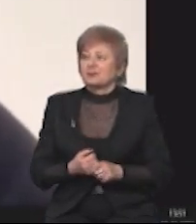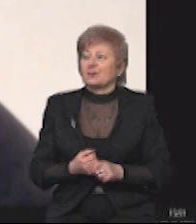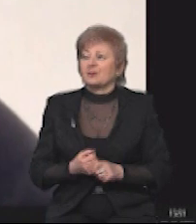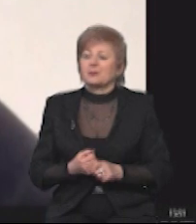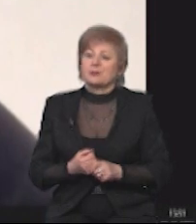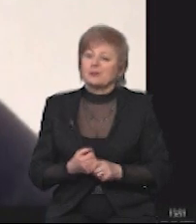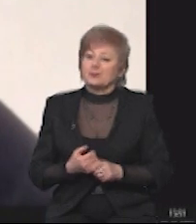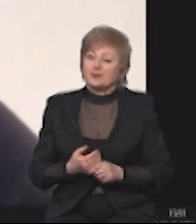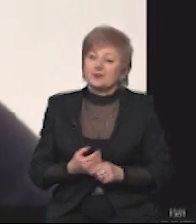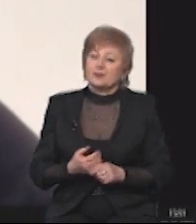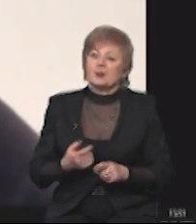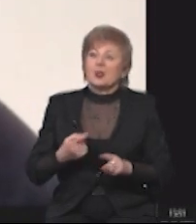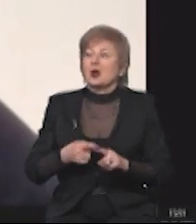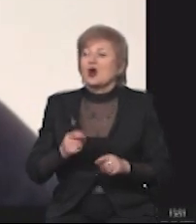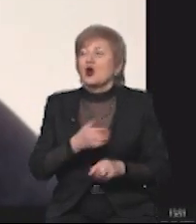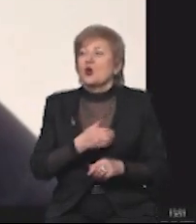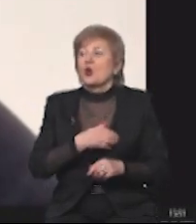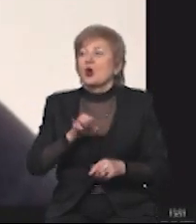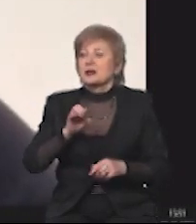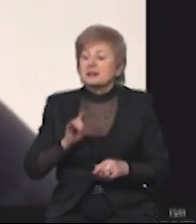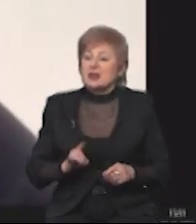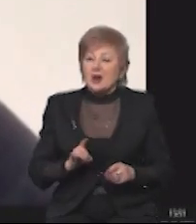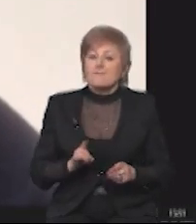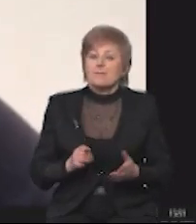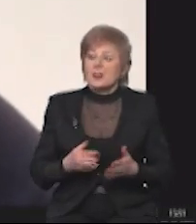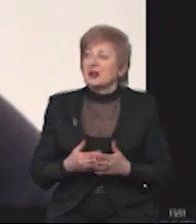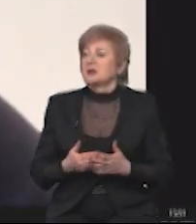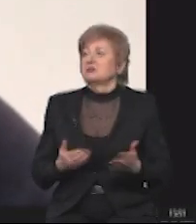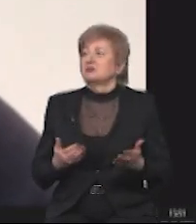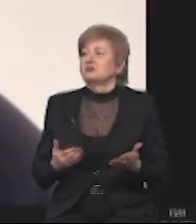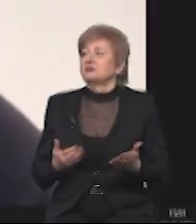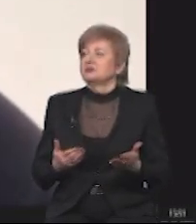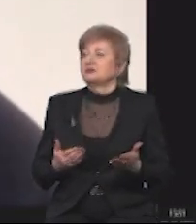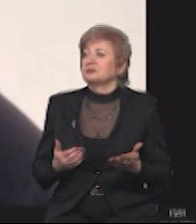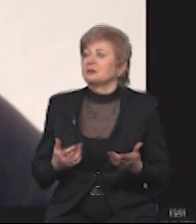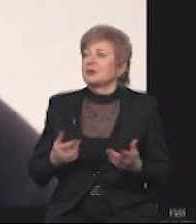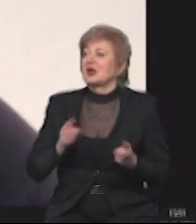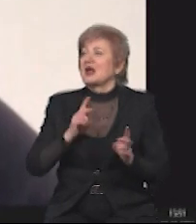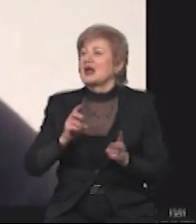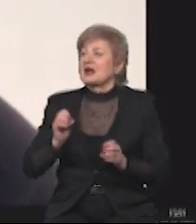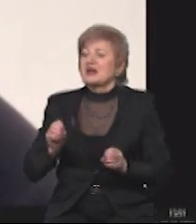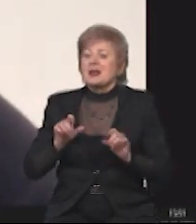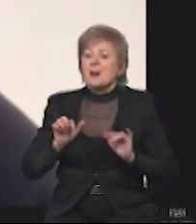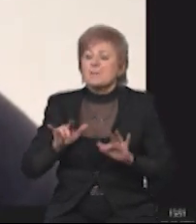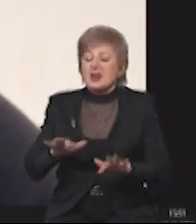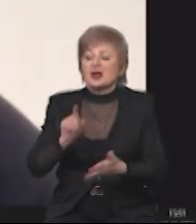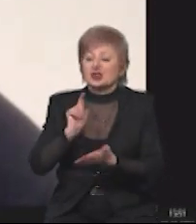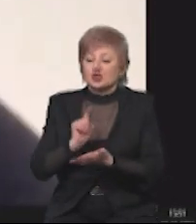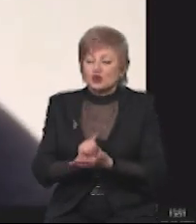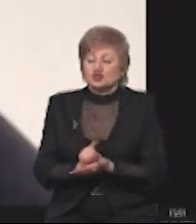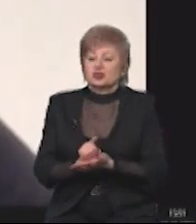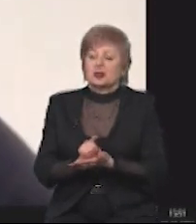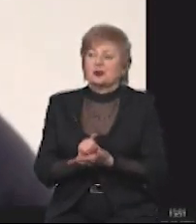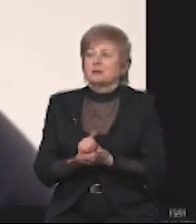а простой хотя бы формуляр, который нам объяснит каждому, какие мы меры должны